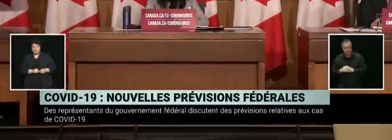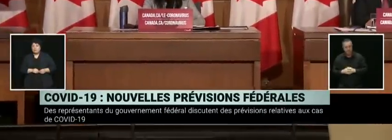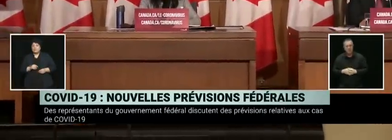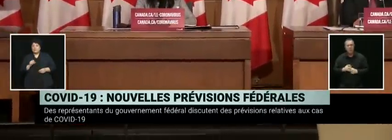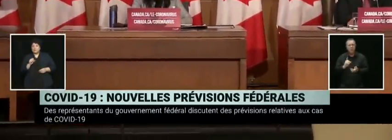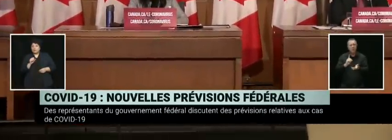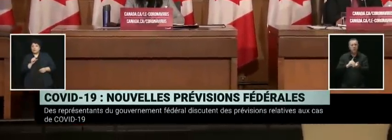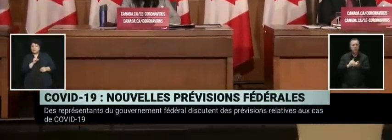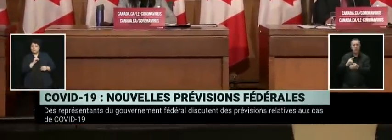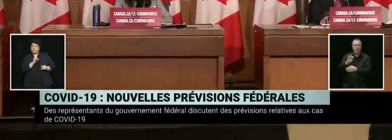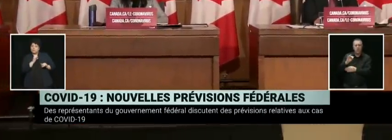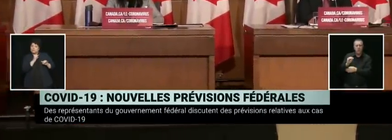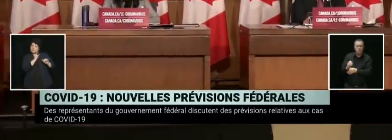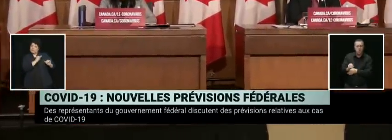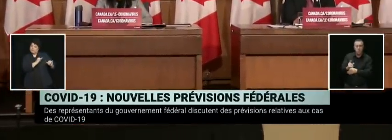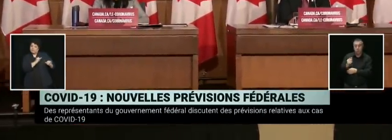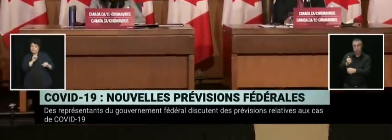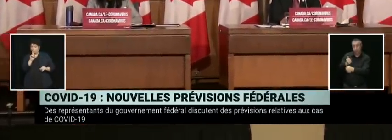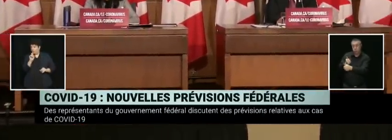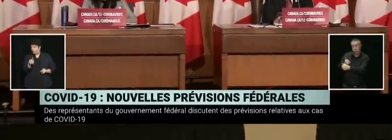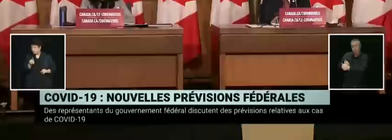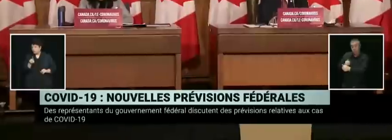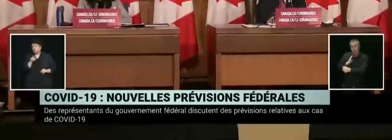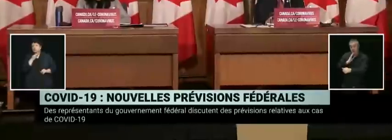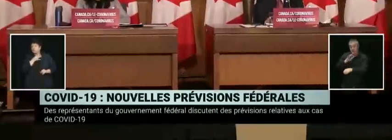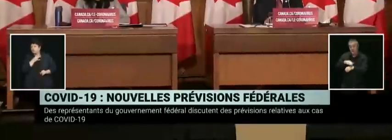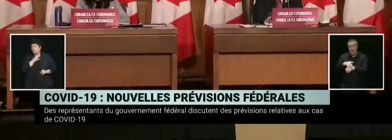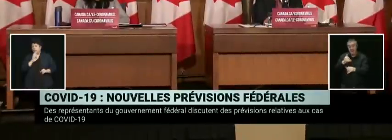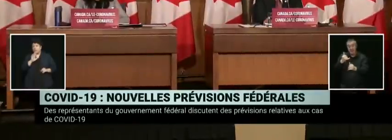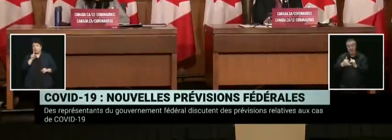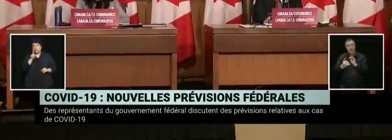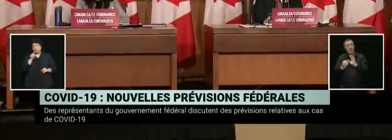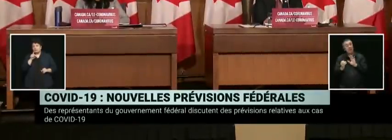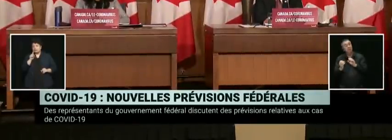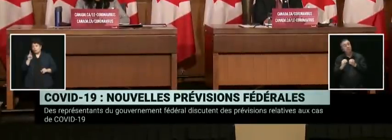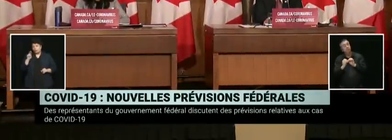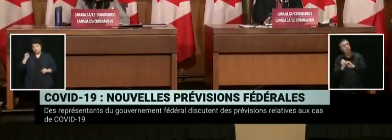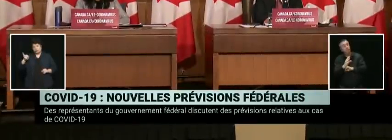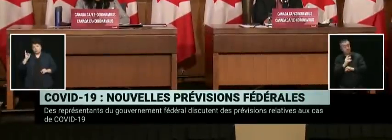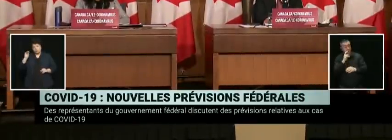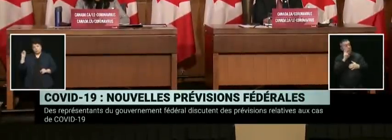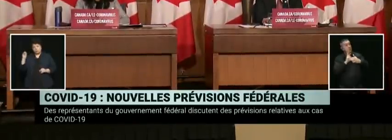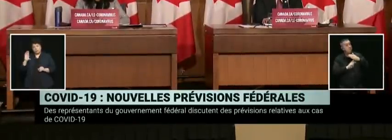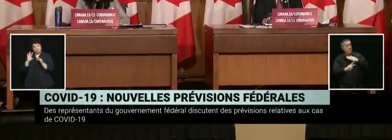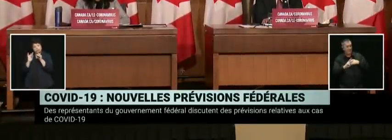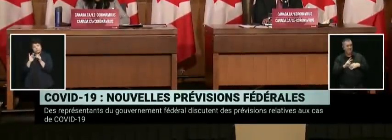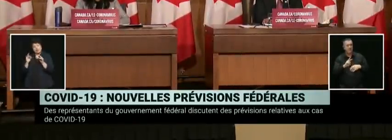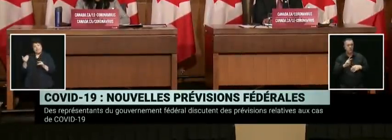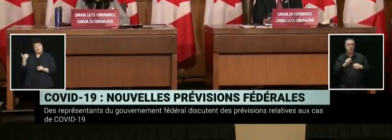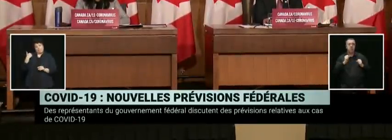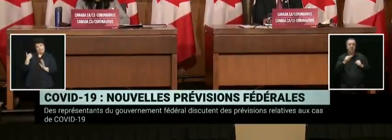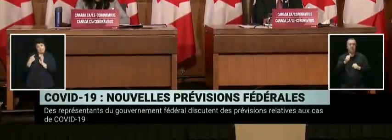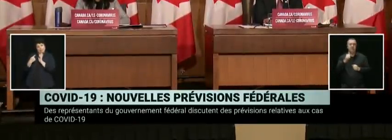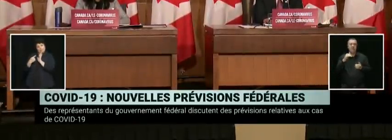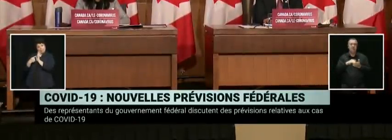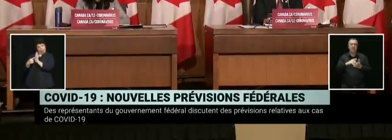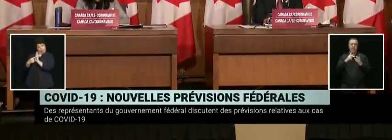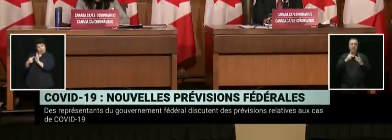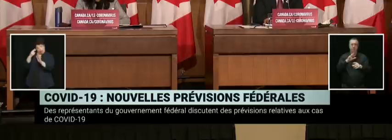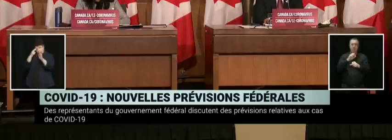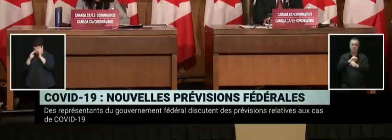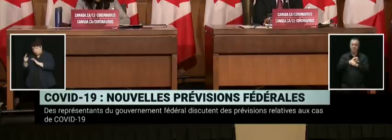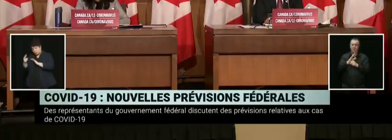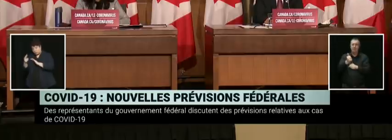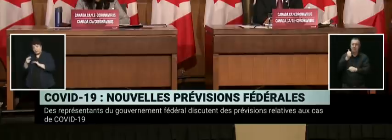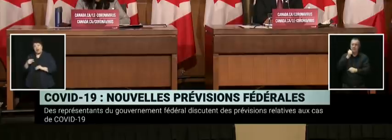lors de la dernière modélisation. Justement, il était prévu qu'il y ait plus de 10 000 cas par jour. Là. Et là, vous, d'un côté, vous dites qu'il